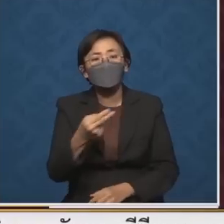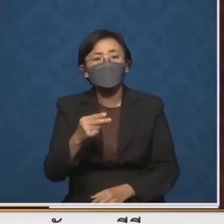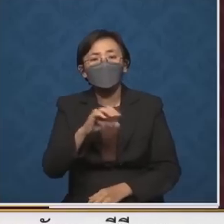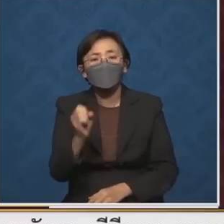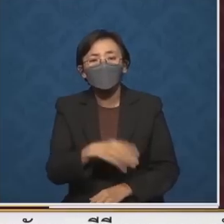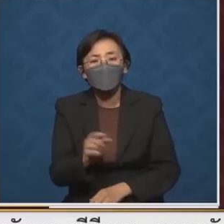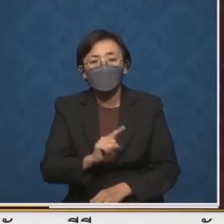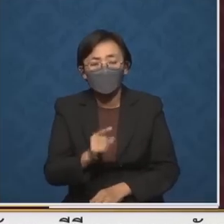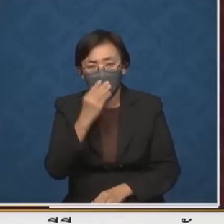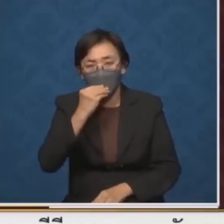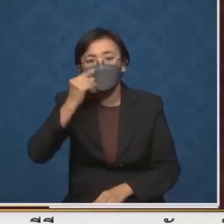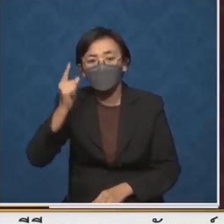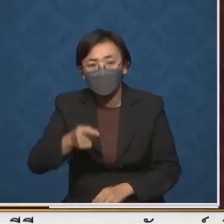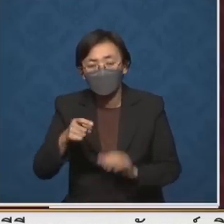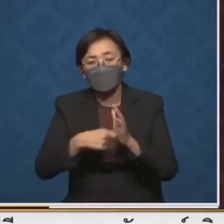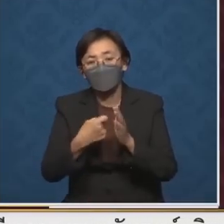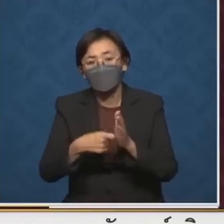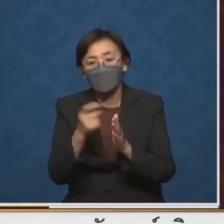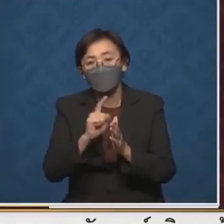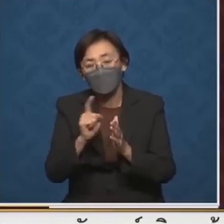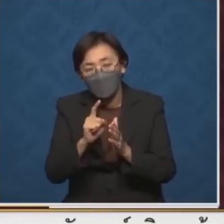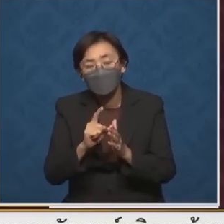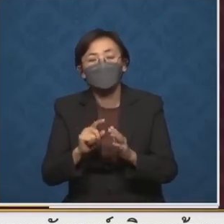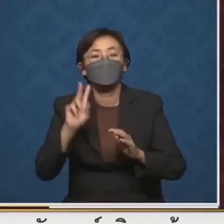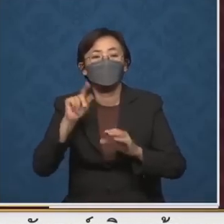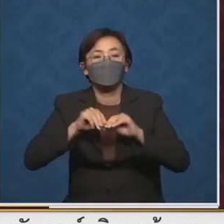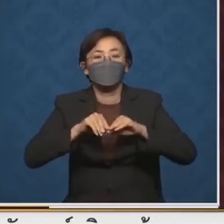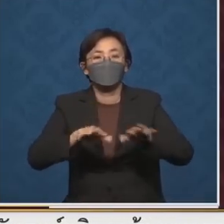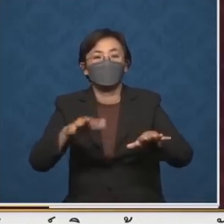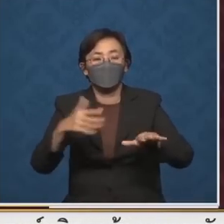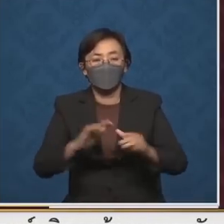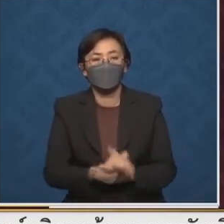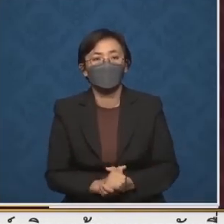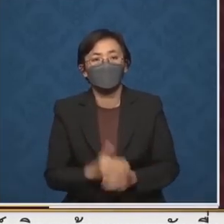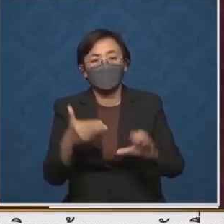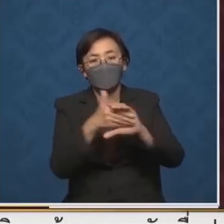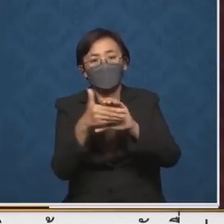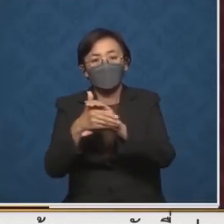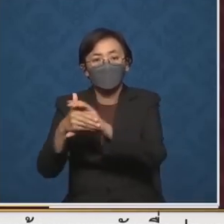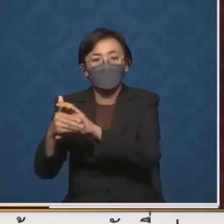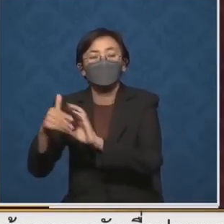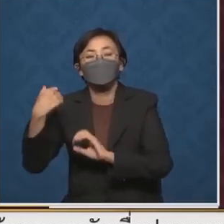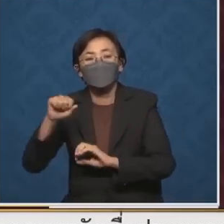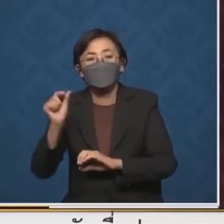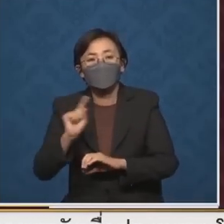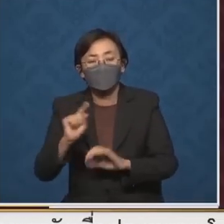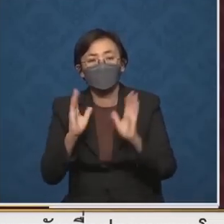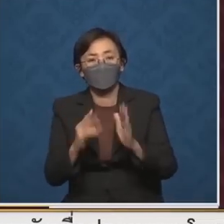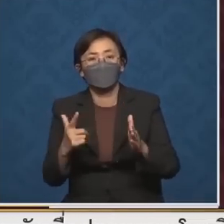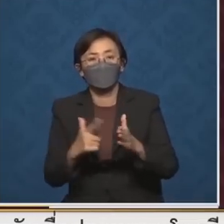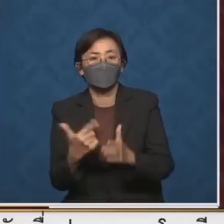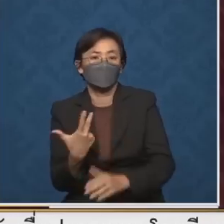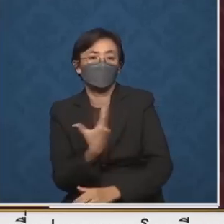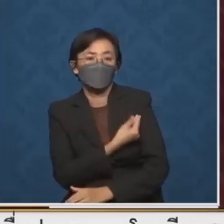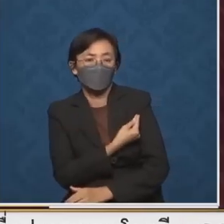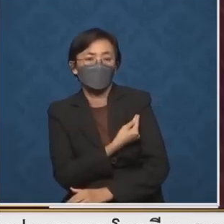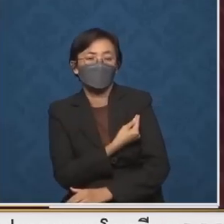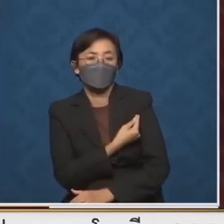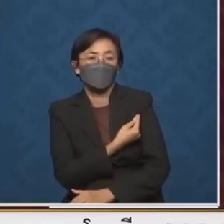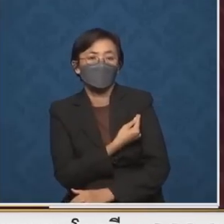จำเป็ตองพูดความจริเพรามปรากฏอยู่ในสื่อต่างๆ10 กวาสไต์คือคนไปฉีดวักซีนคว้ายแล้ว